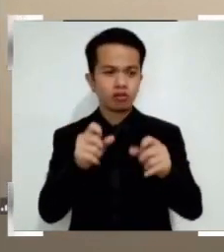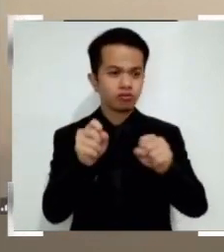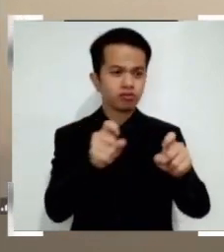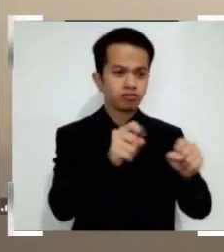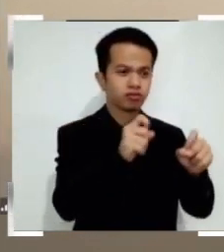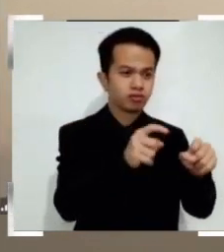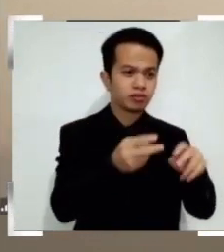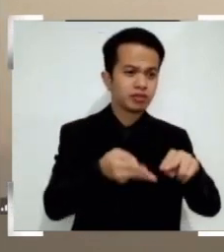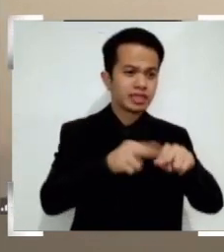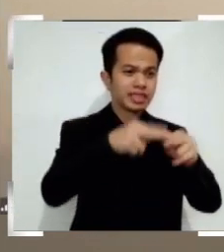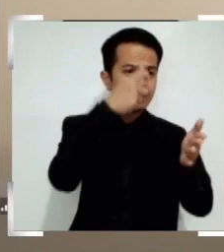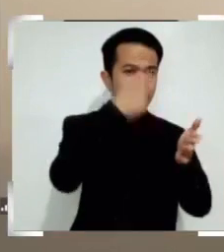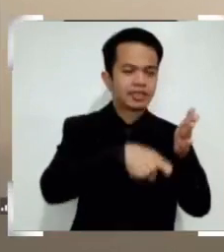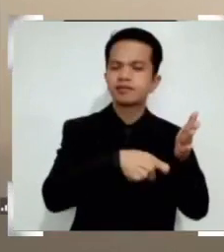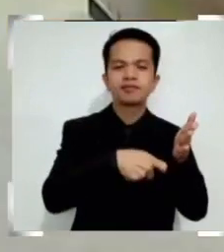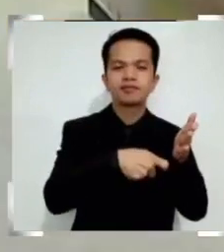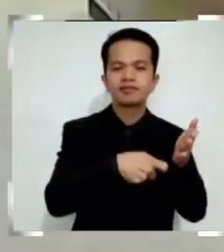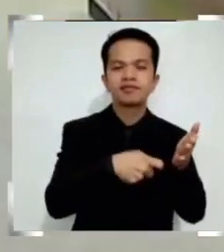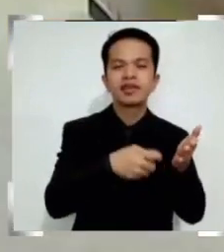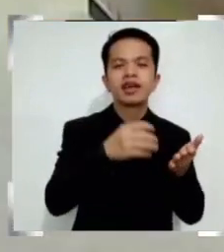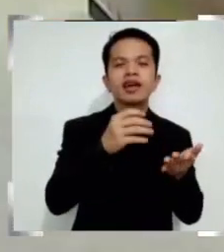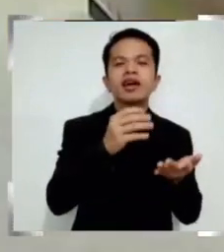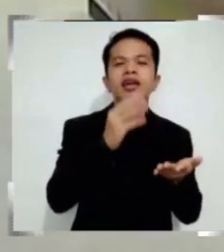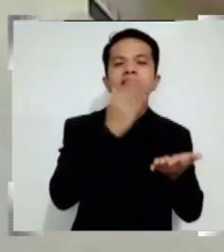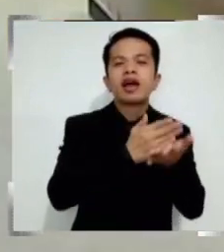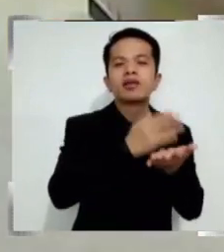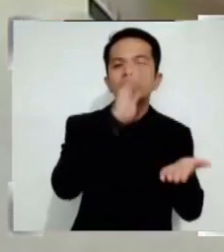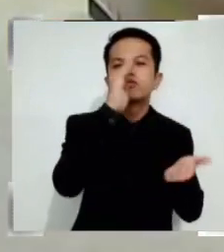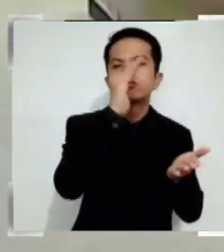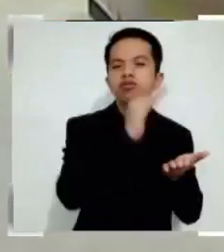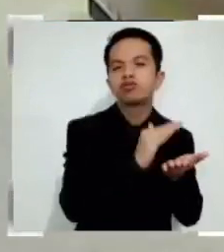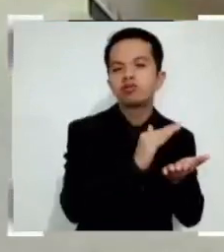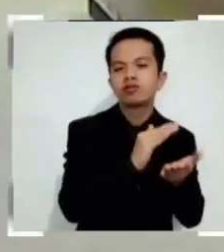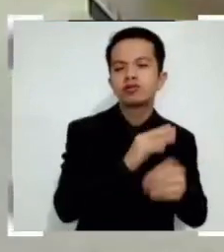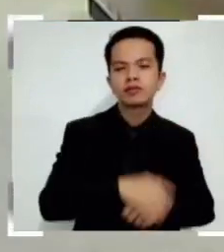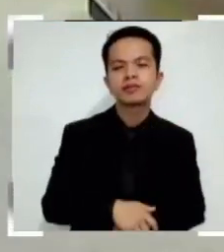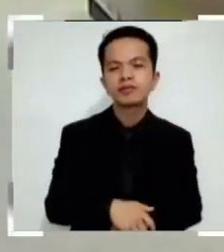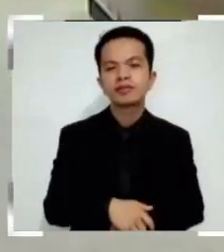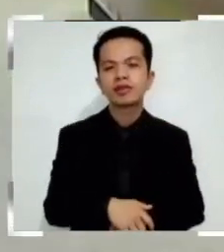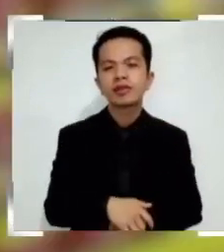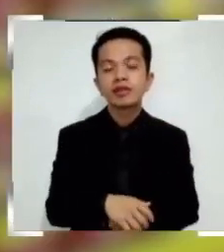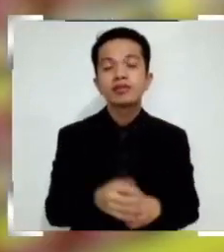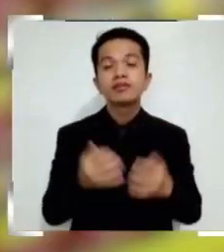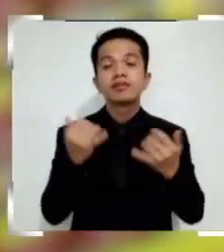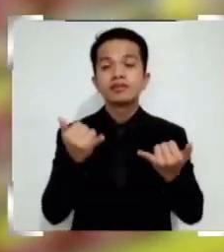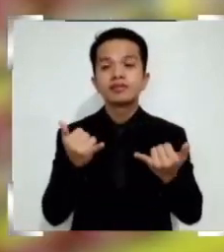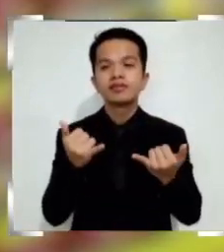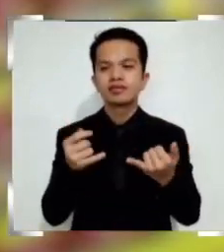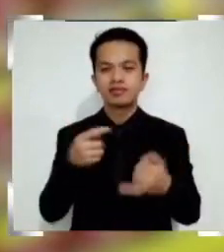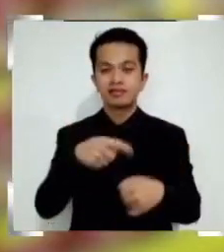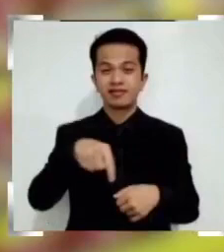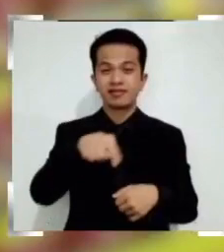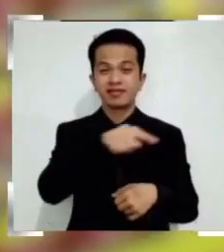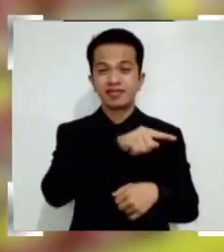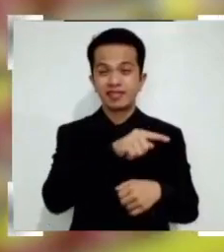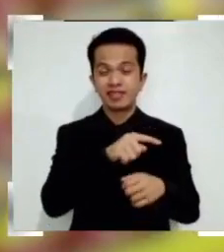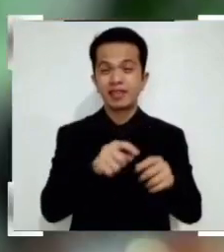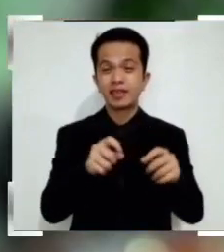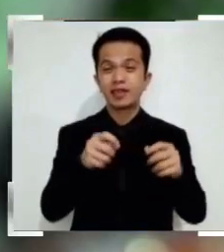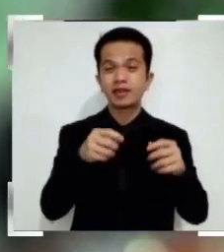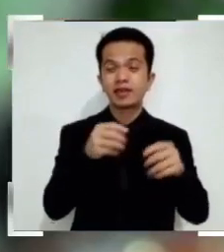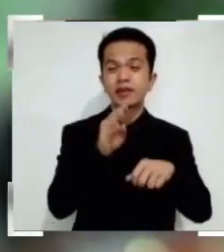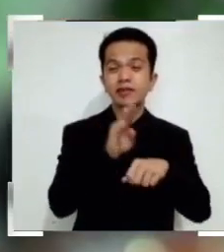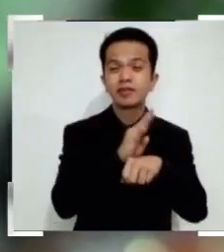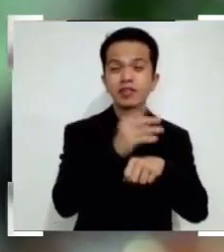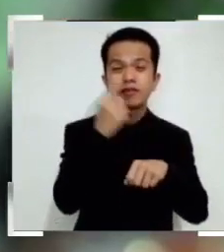anuman sa BNPC. Kamakailan lang nang humirit ng taas presyo ang ilang manufacturers ng sardinas, canned meat,